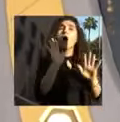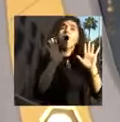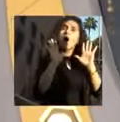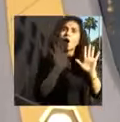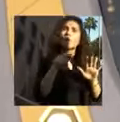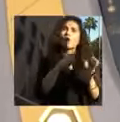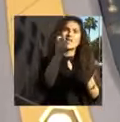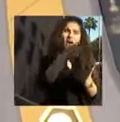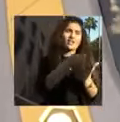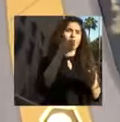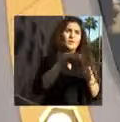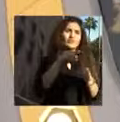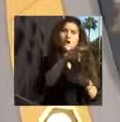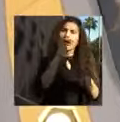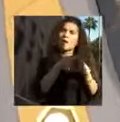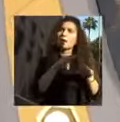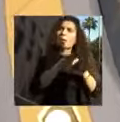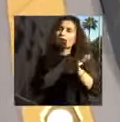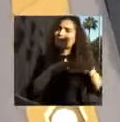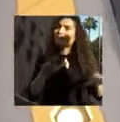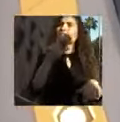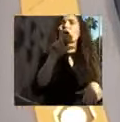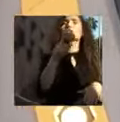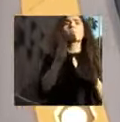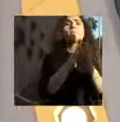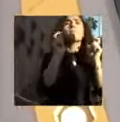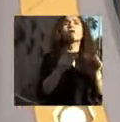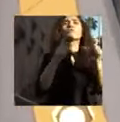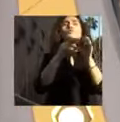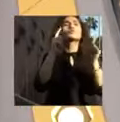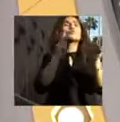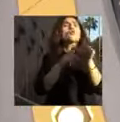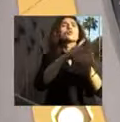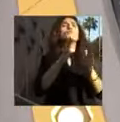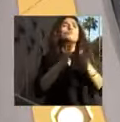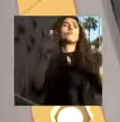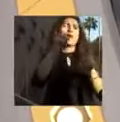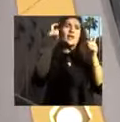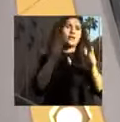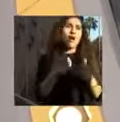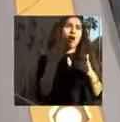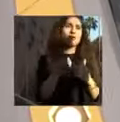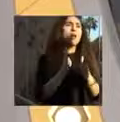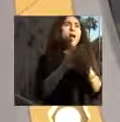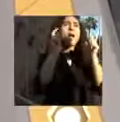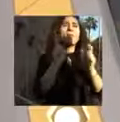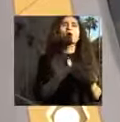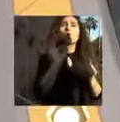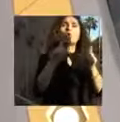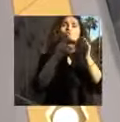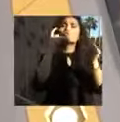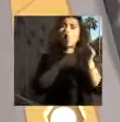bu yatırımları da bitirin artık. Mersin göçlerle büyümüş bir kent dedim. Mersin göçün